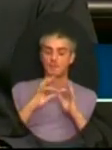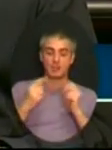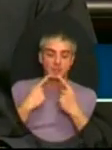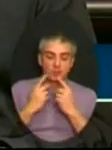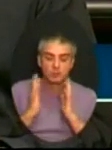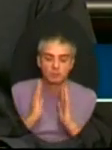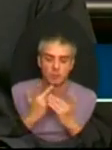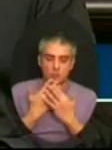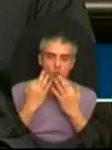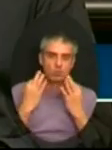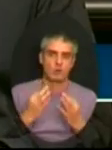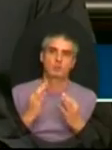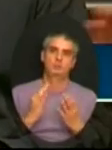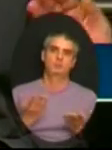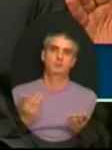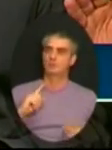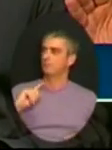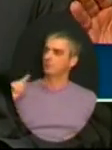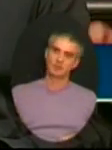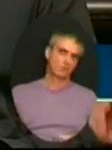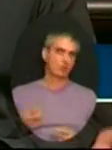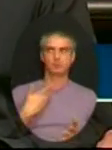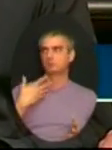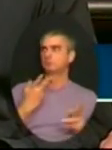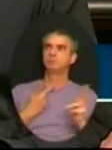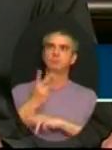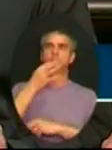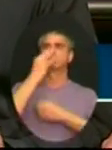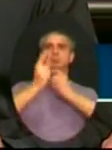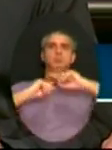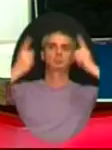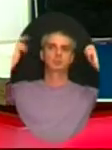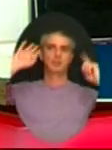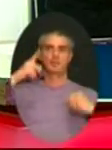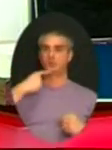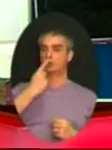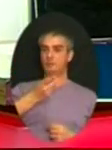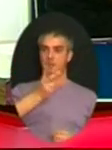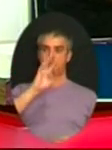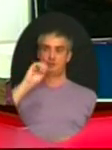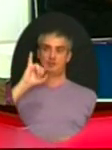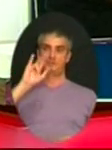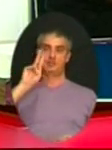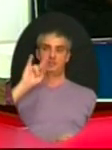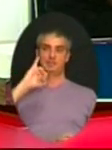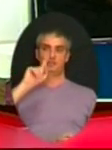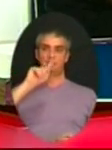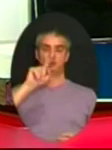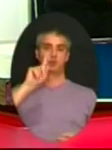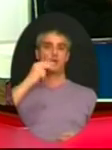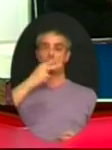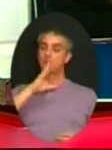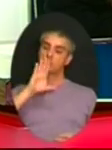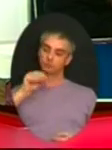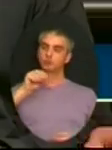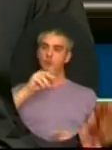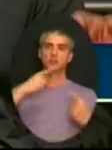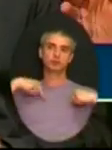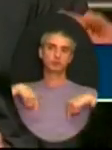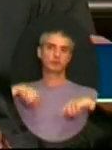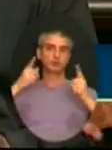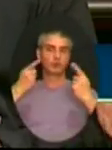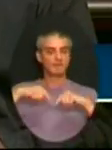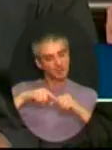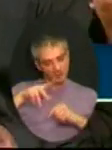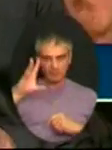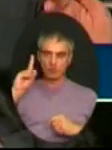הדיון בצורה מאוד ברורה, מאוד מפורשת, וכולם פרצו את הדיון. גם במהלך דבריו של מיקי זוהר. נכון, נכון, והוא השתיק אותה יושב ראש הוועדה,